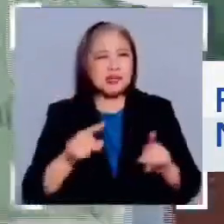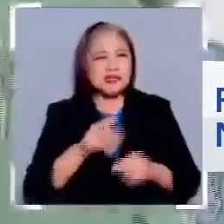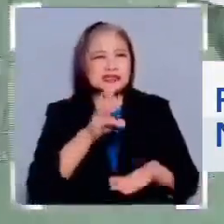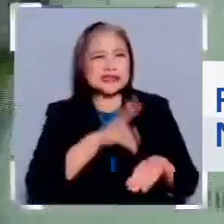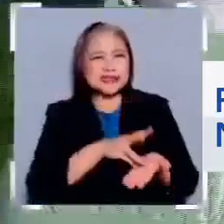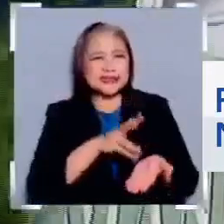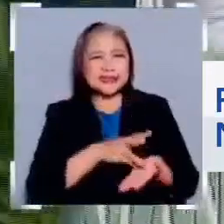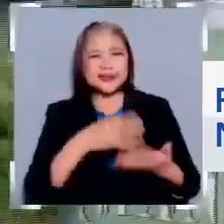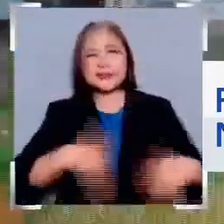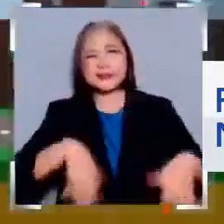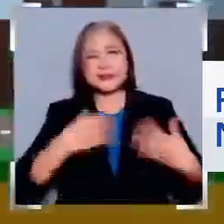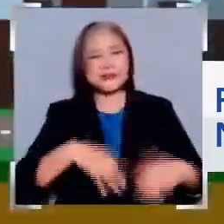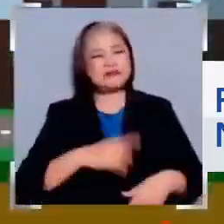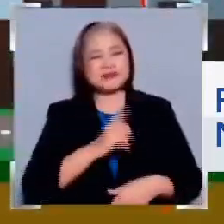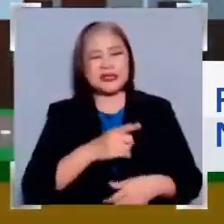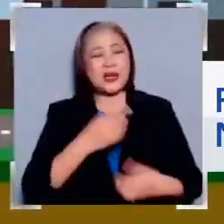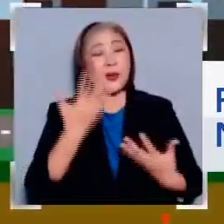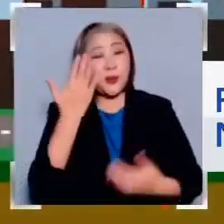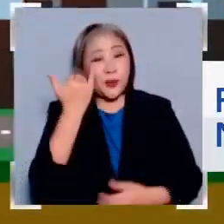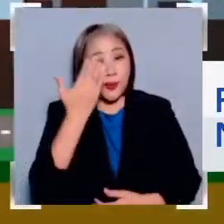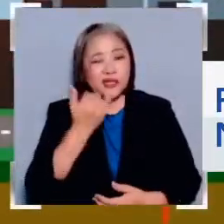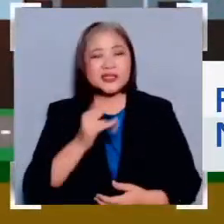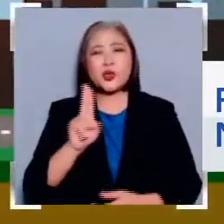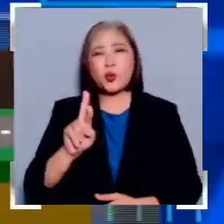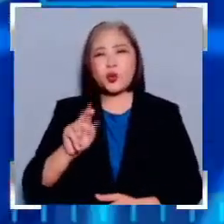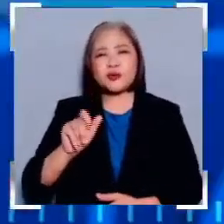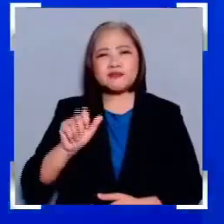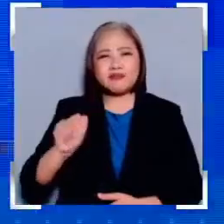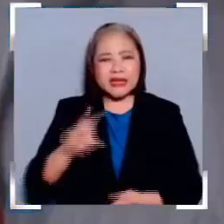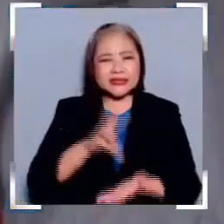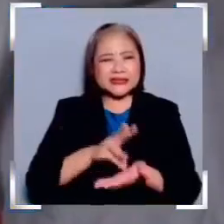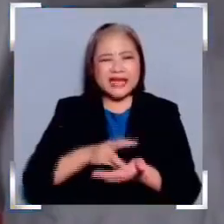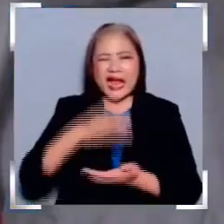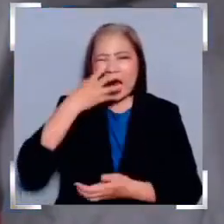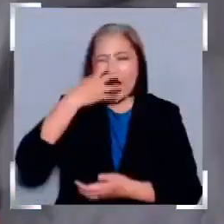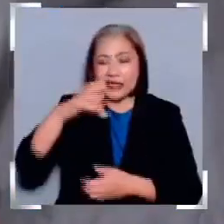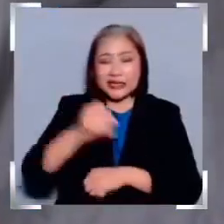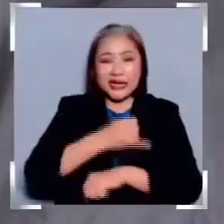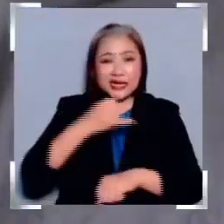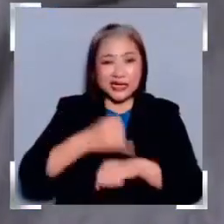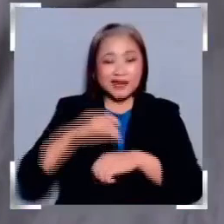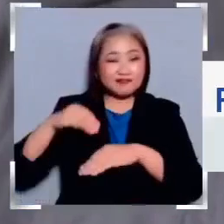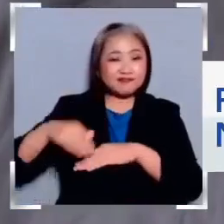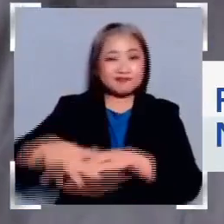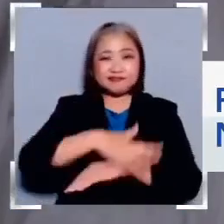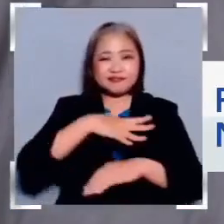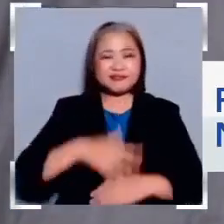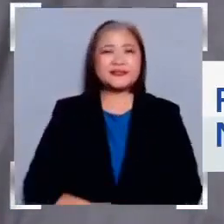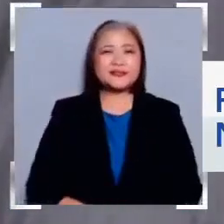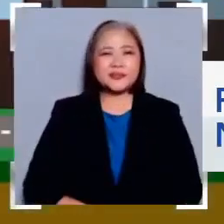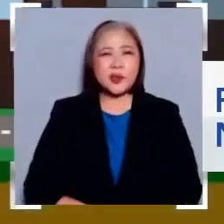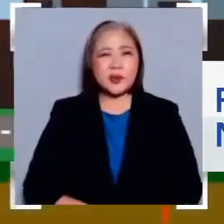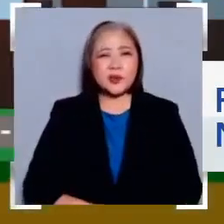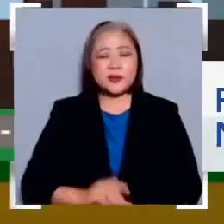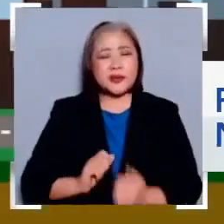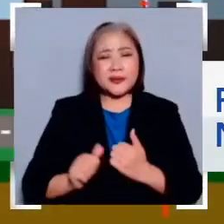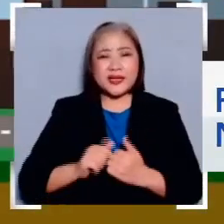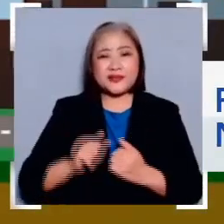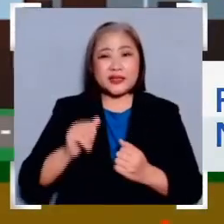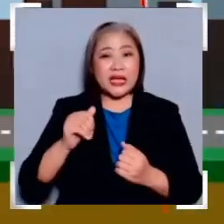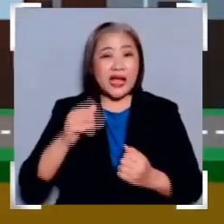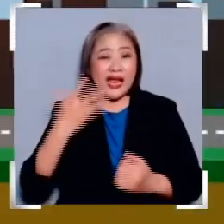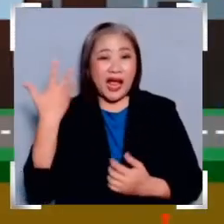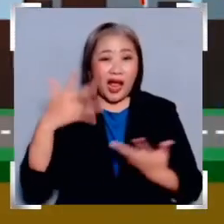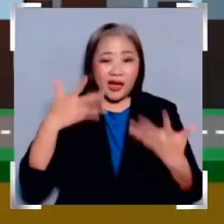lagot sa tinatawag na urban heat island effect. Yung hangin, instead na magsi-circulate pataas, naiipon na